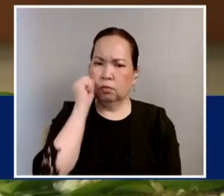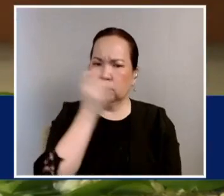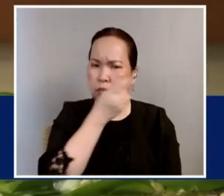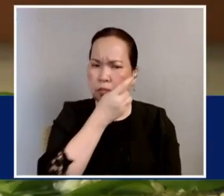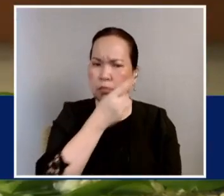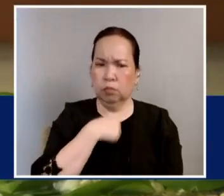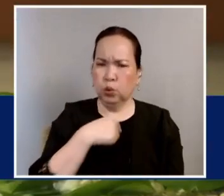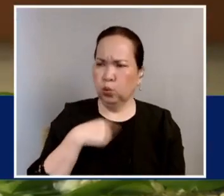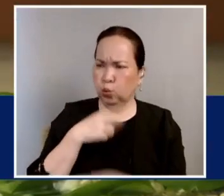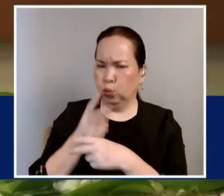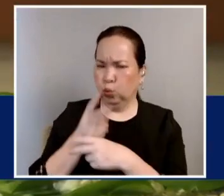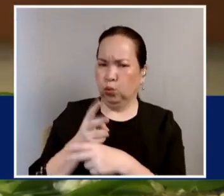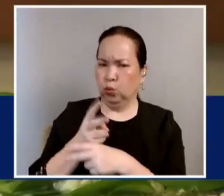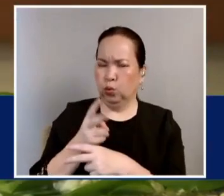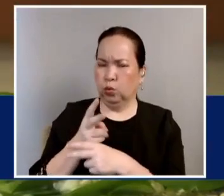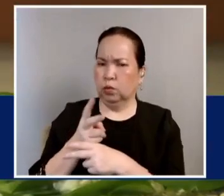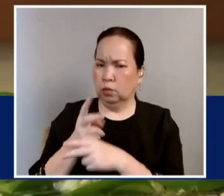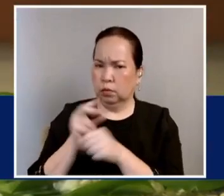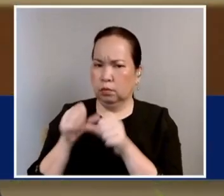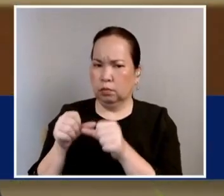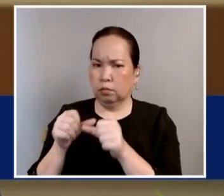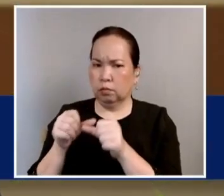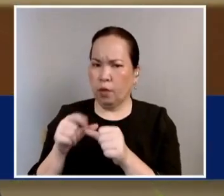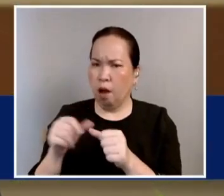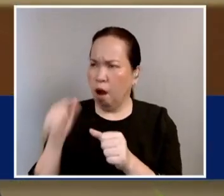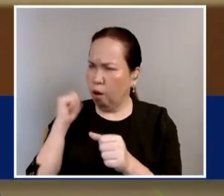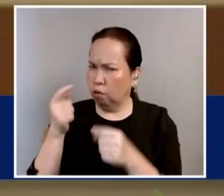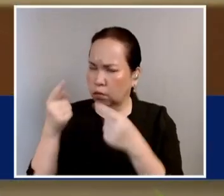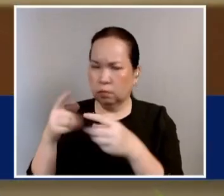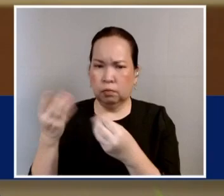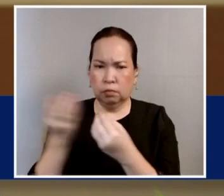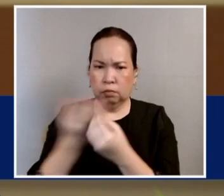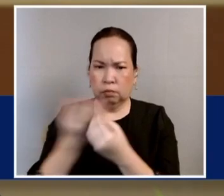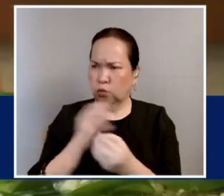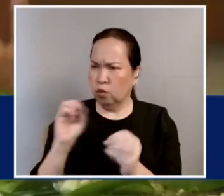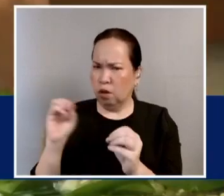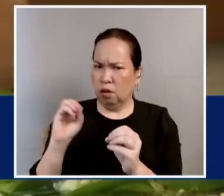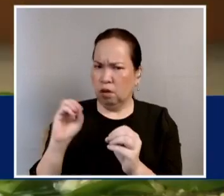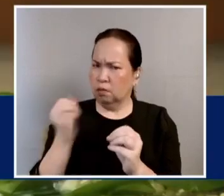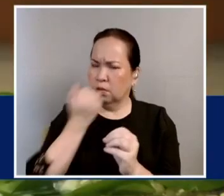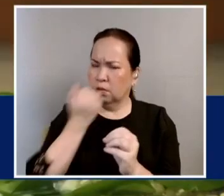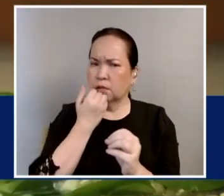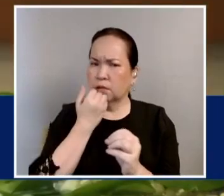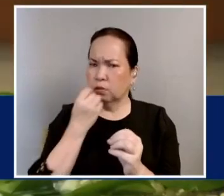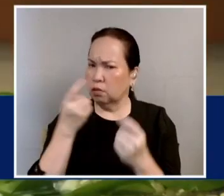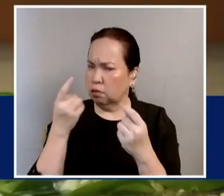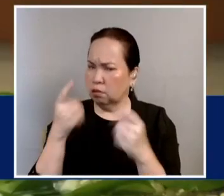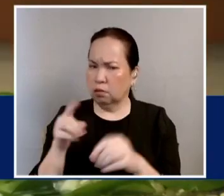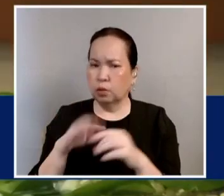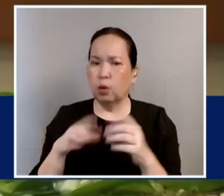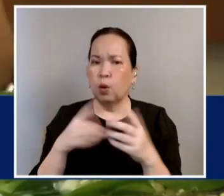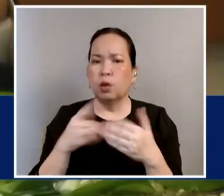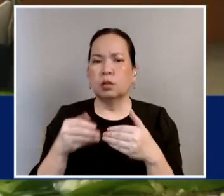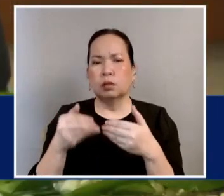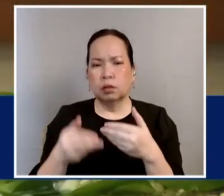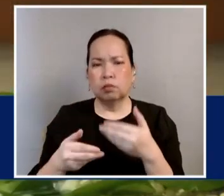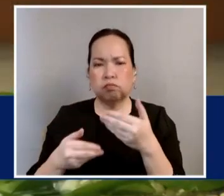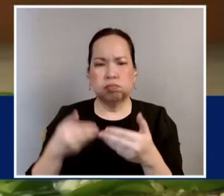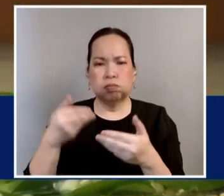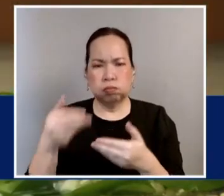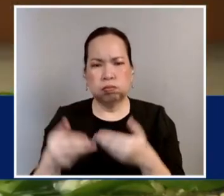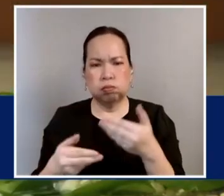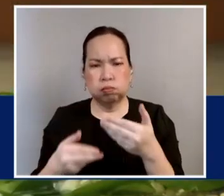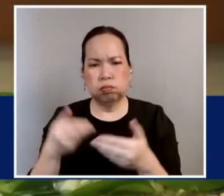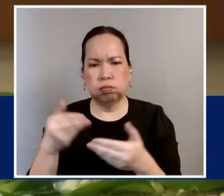ng mabuti. Because we don't want her to be impeached. She does not deserve to be impeached. It's just a continuing evolution of